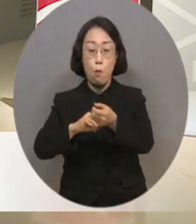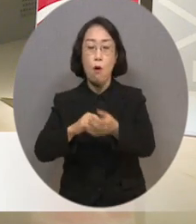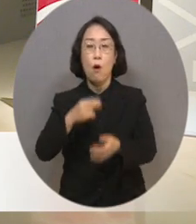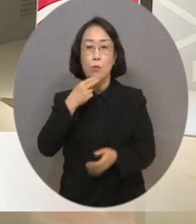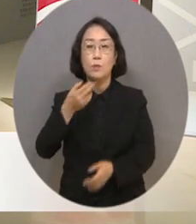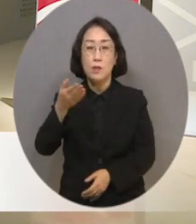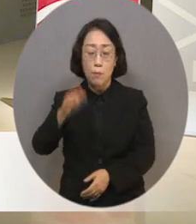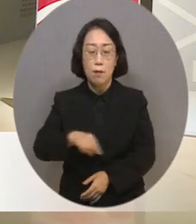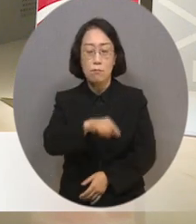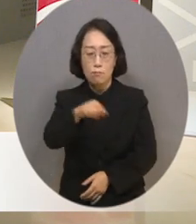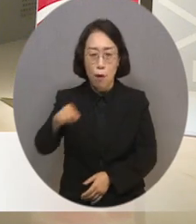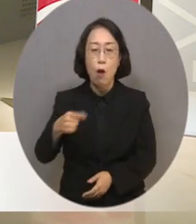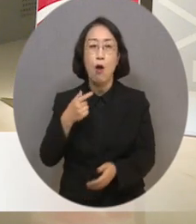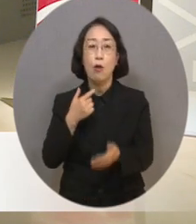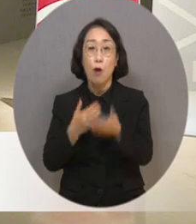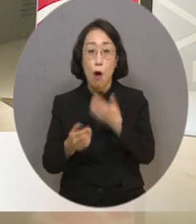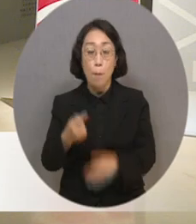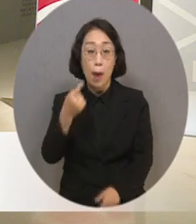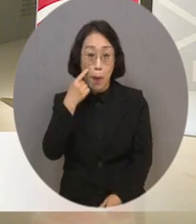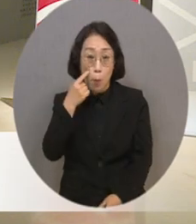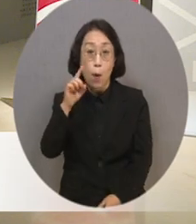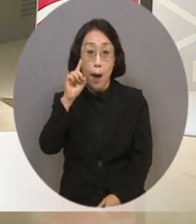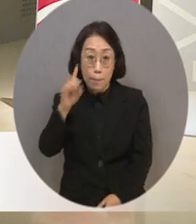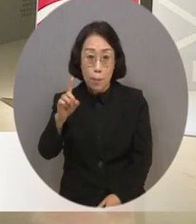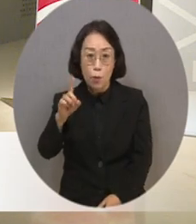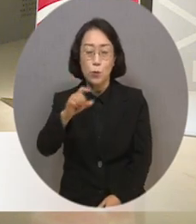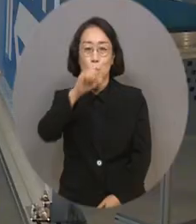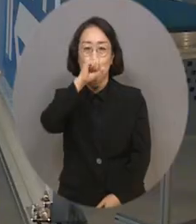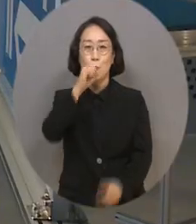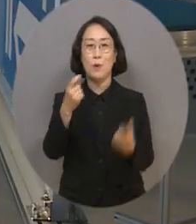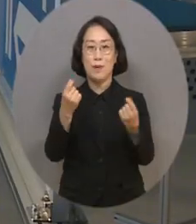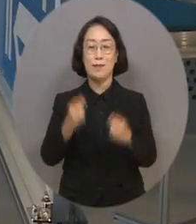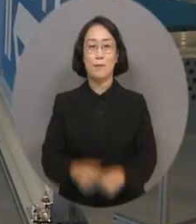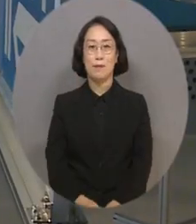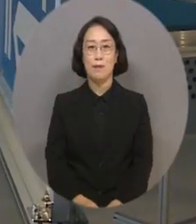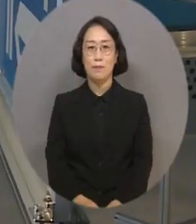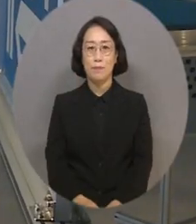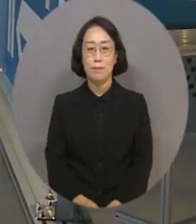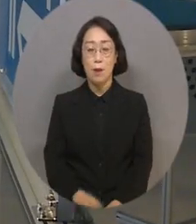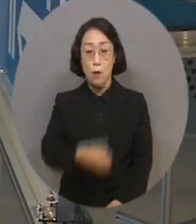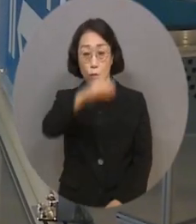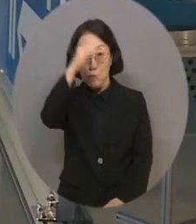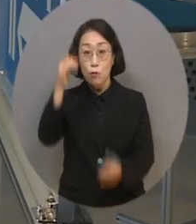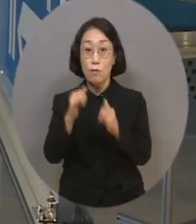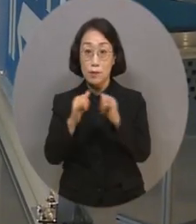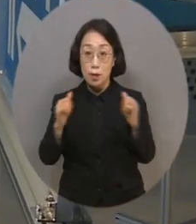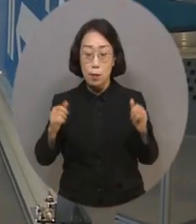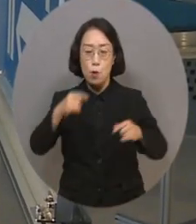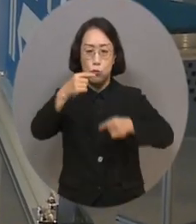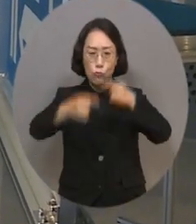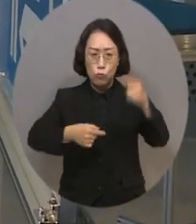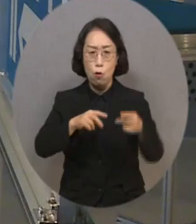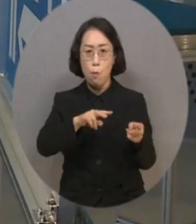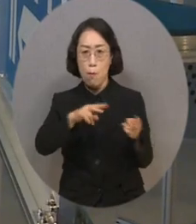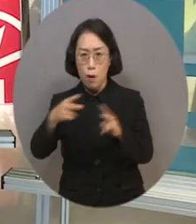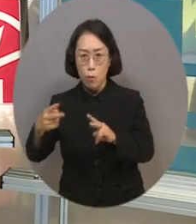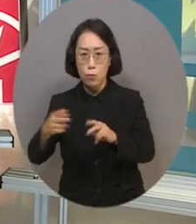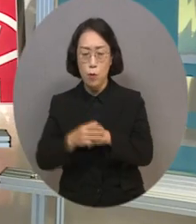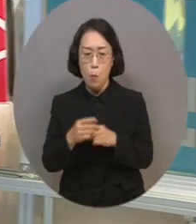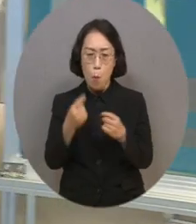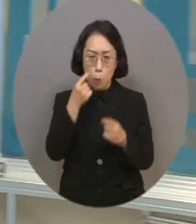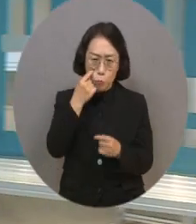있었네? 라고 경험만 한번 해보셔도 되게 좋을 것 같다고 생각하고 있습니다. 특히 관람객들은 수어를 시각화해 규칙을